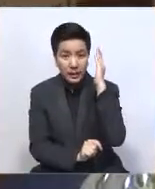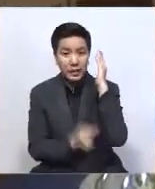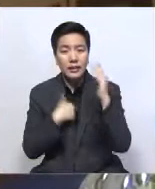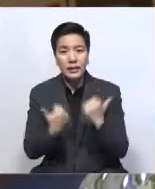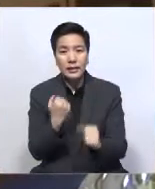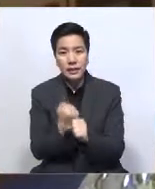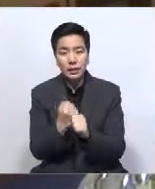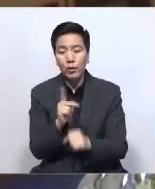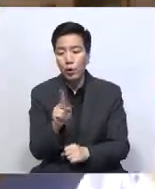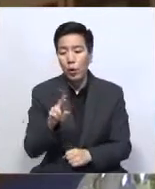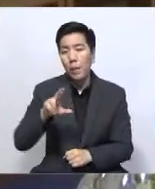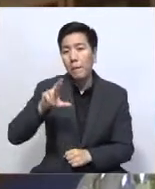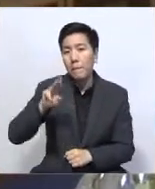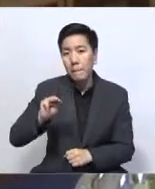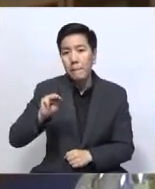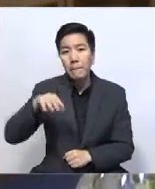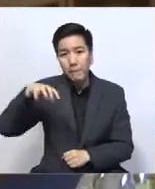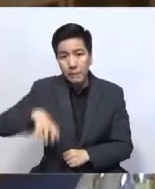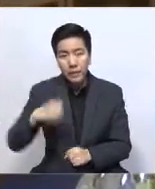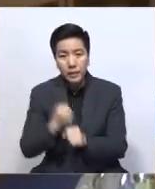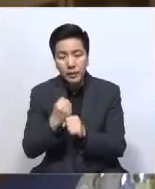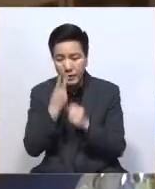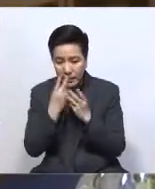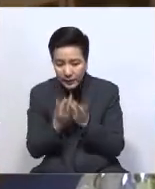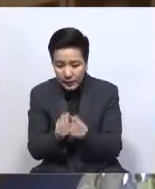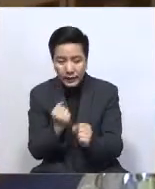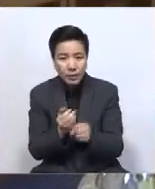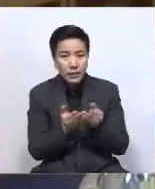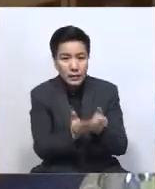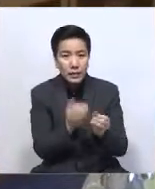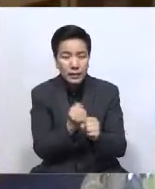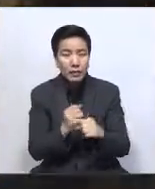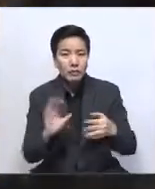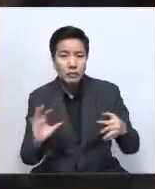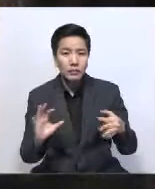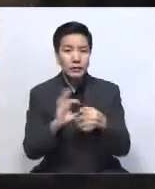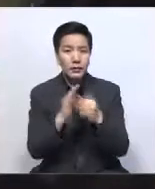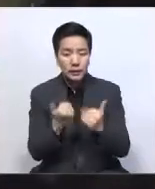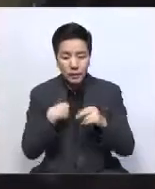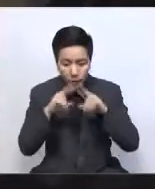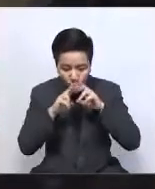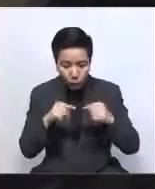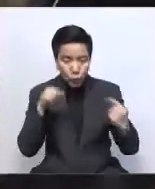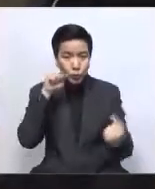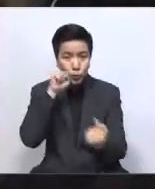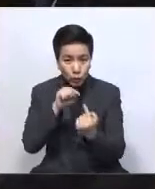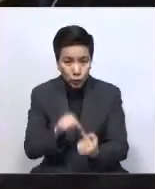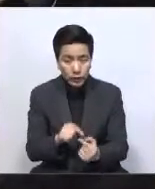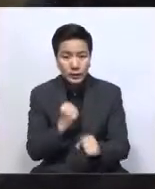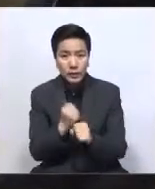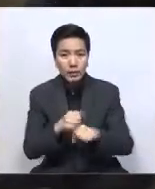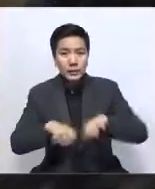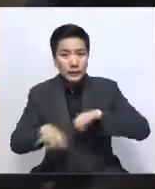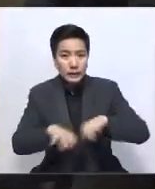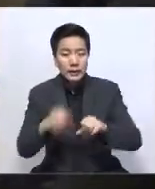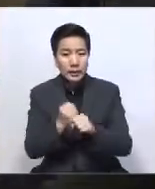อยู่ระหว่างกรมเจ้าท่าออกแบบรายละเอียดโครงการปรับปรุงท่าเรือชายฝั่งปัตตานีและศึกษาความเหมาะสมพร้อมจัดทำข